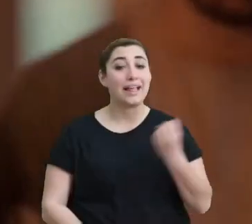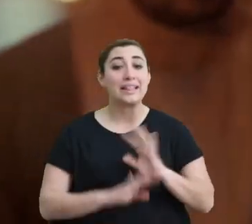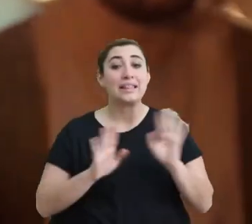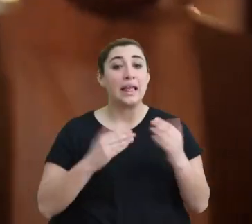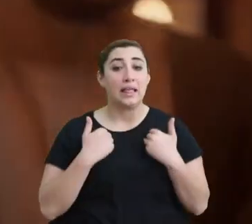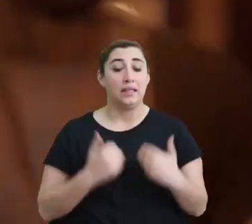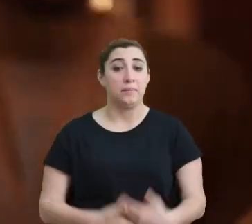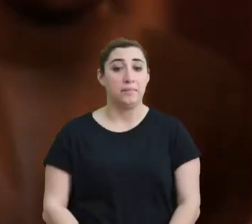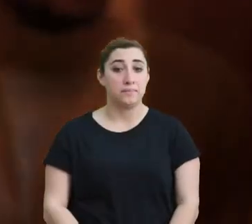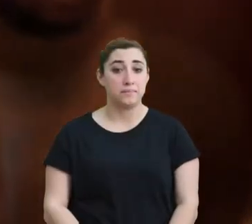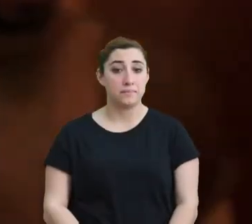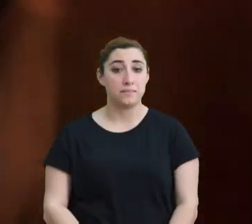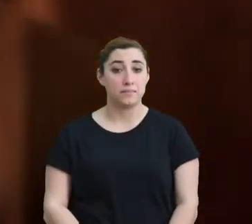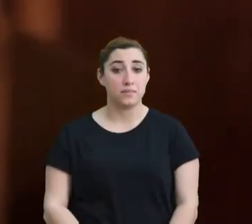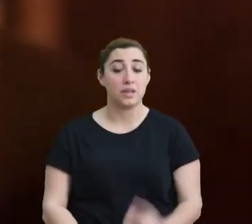değilim.